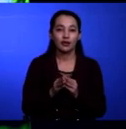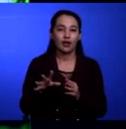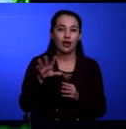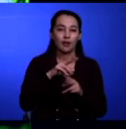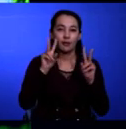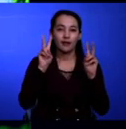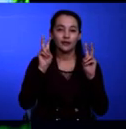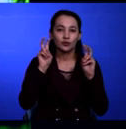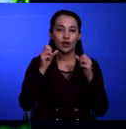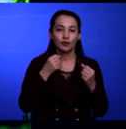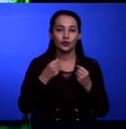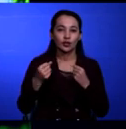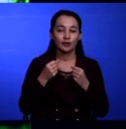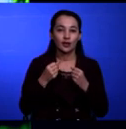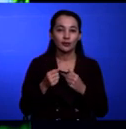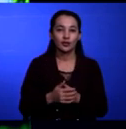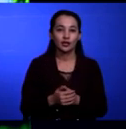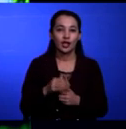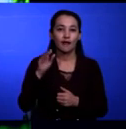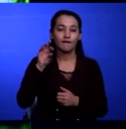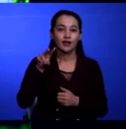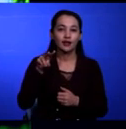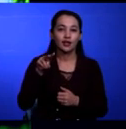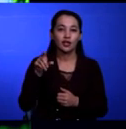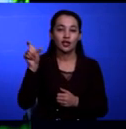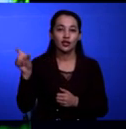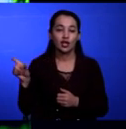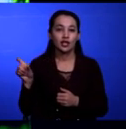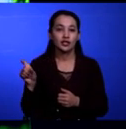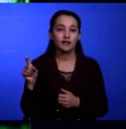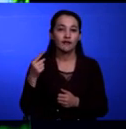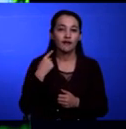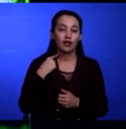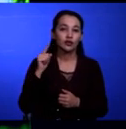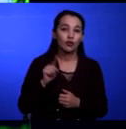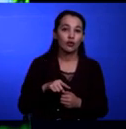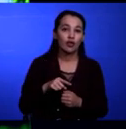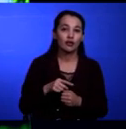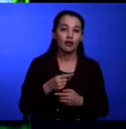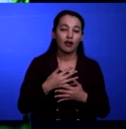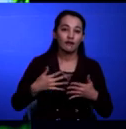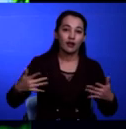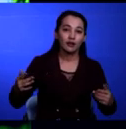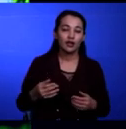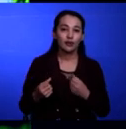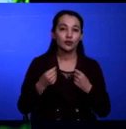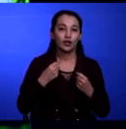mavzularni mustahkamlayapmiz. Ya'ni fe'llarning shaxs va sonda tuslanishi mavzusini